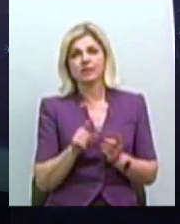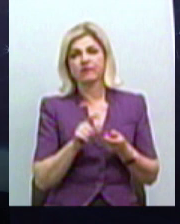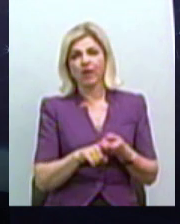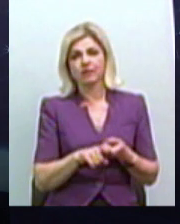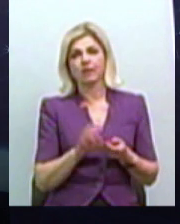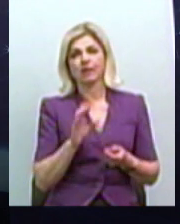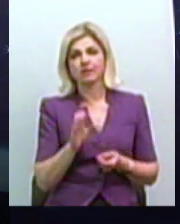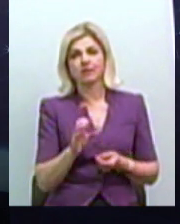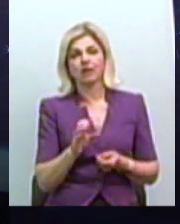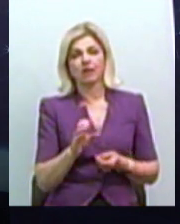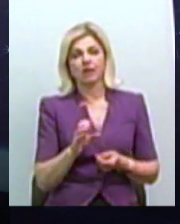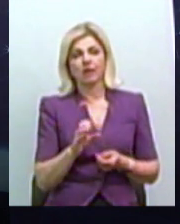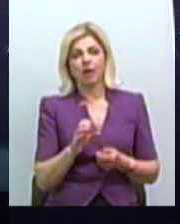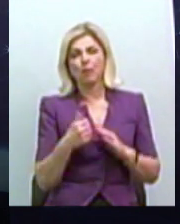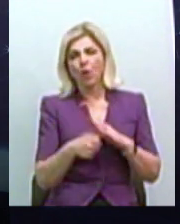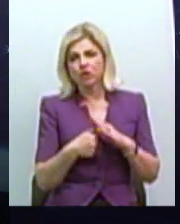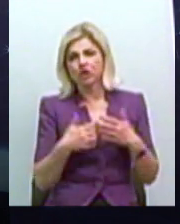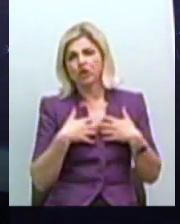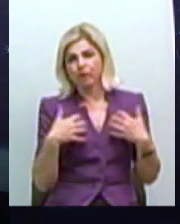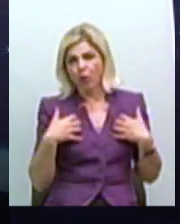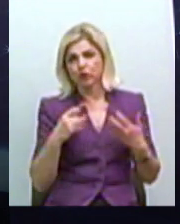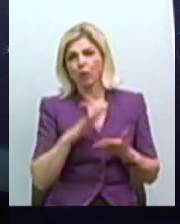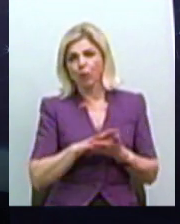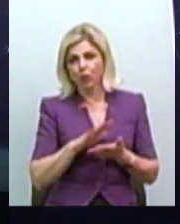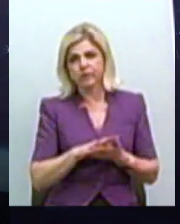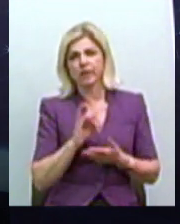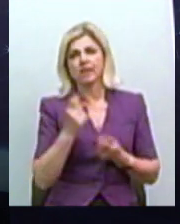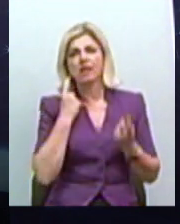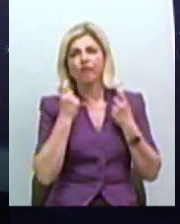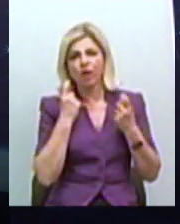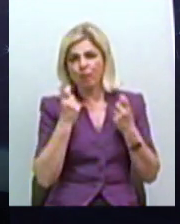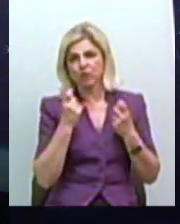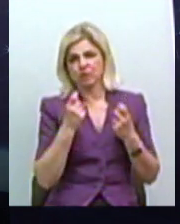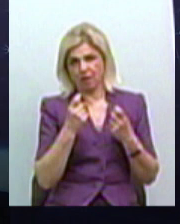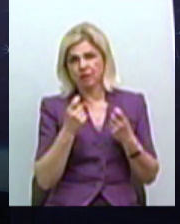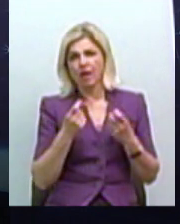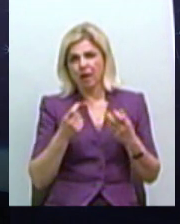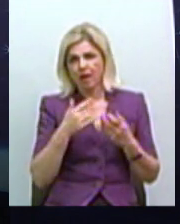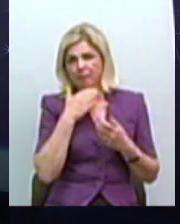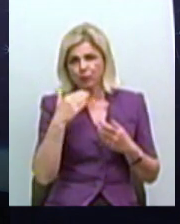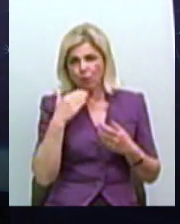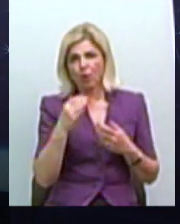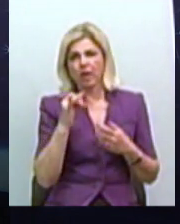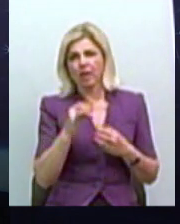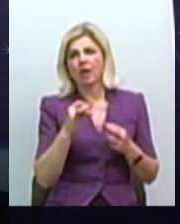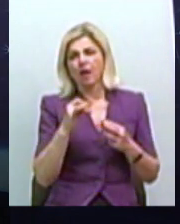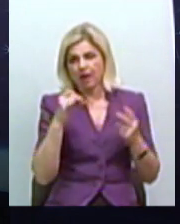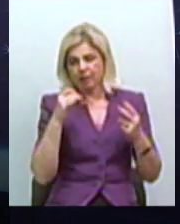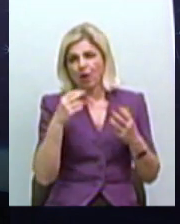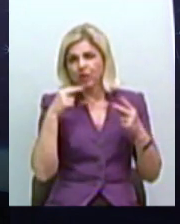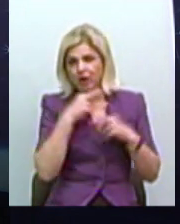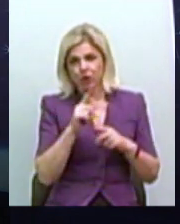с бродячим животными, с мусором, с информационным потоком, с токсизмом, который там происходит.